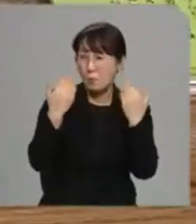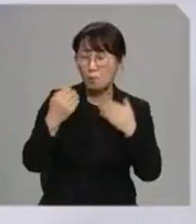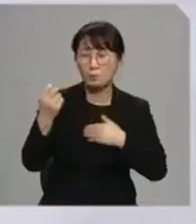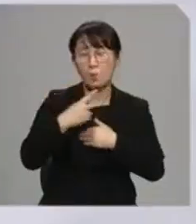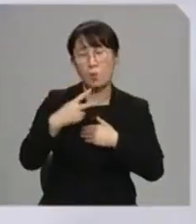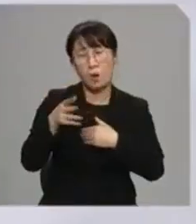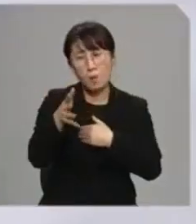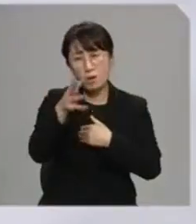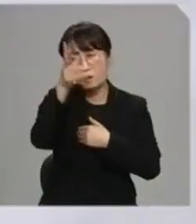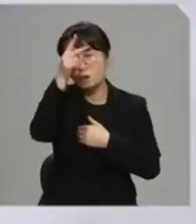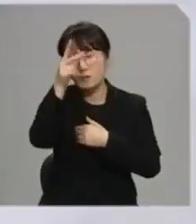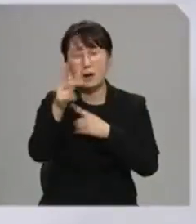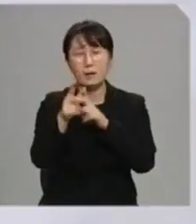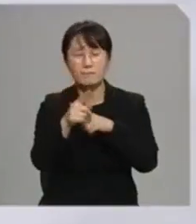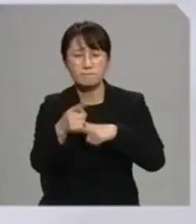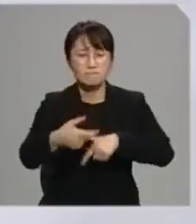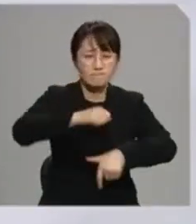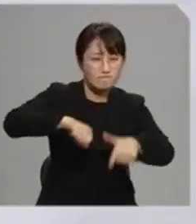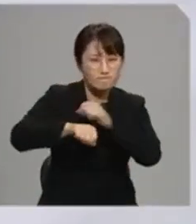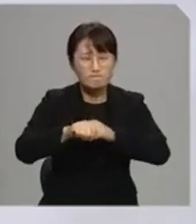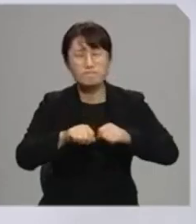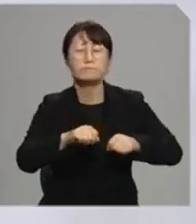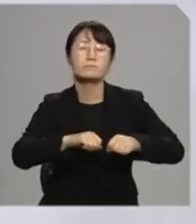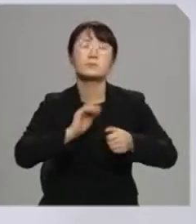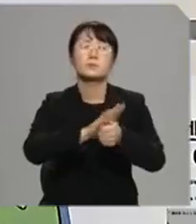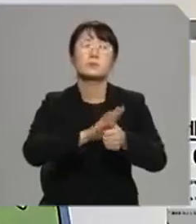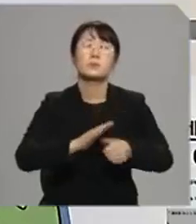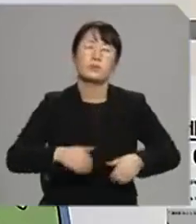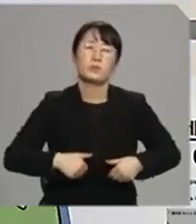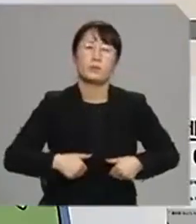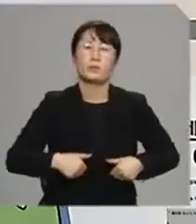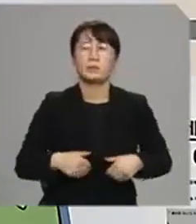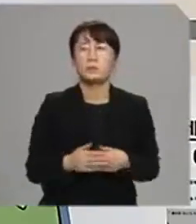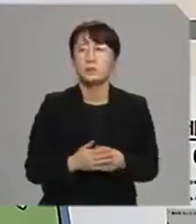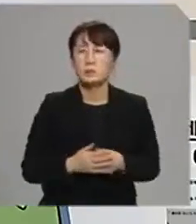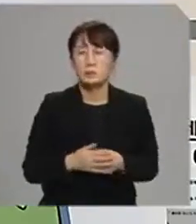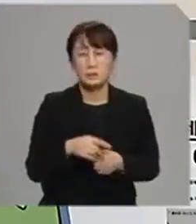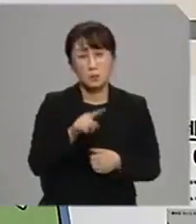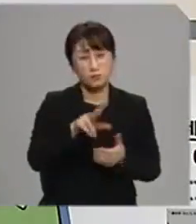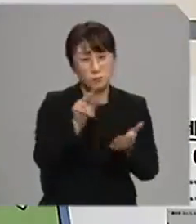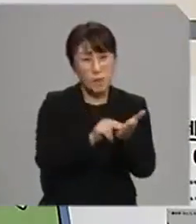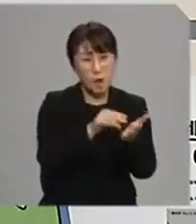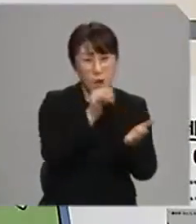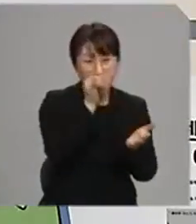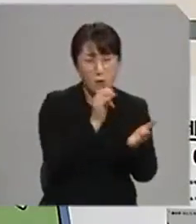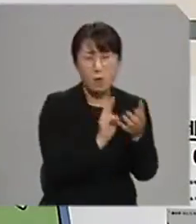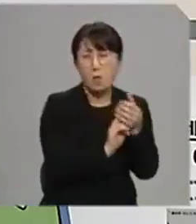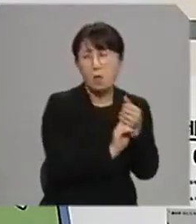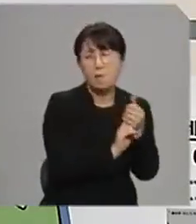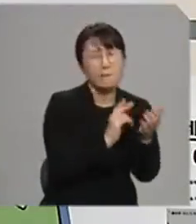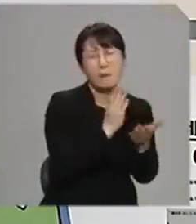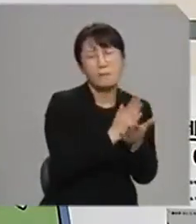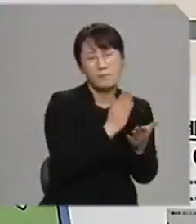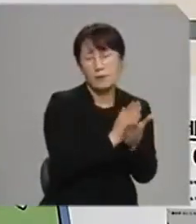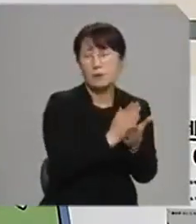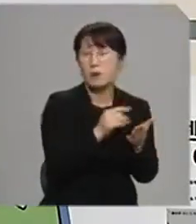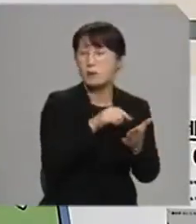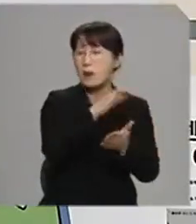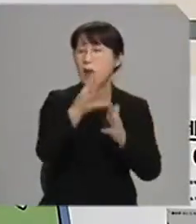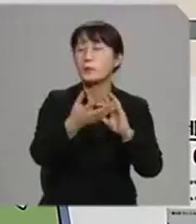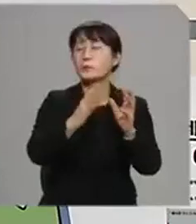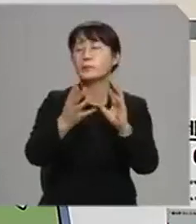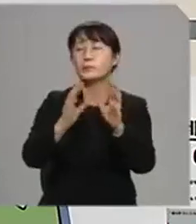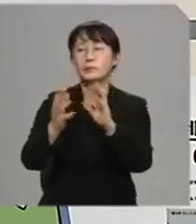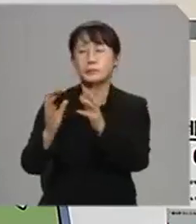적극적인 대응이 필요하다는 지적입니다 숨김없이 문제를 양지로 이끌어내어 공로라 하여서